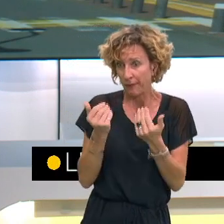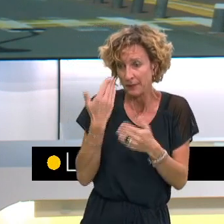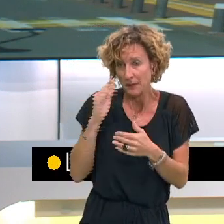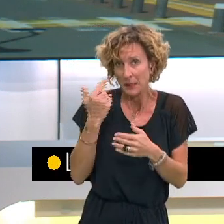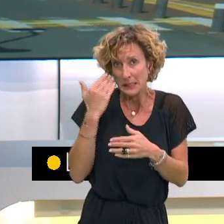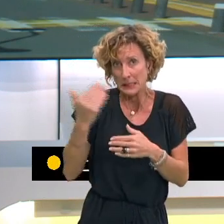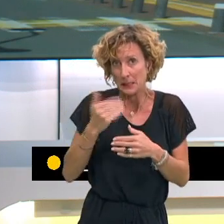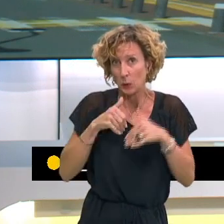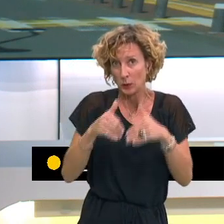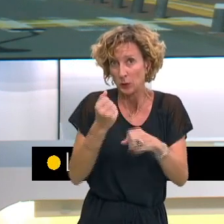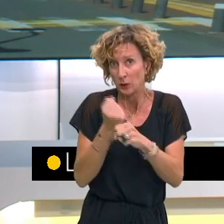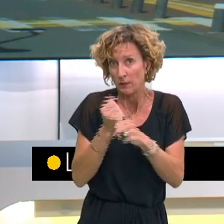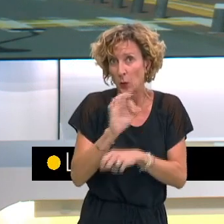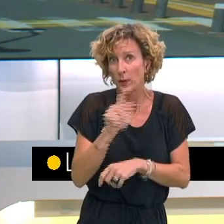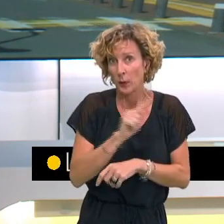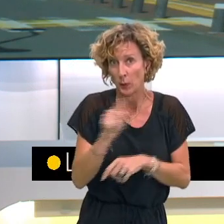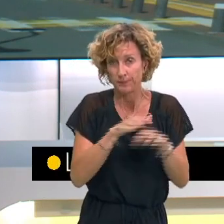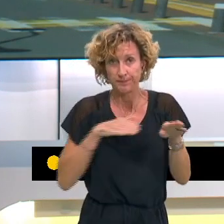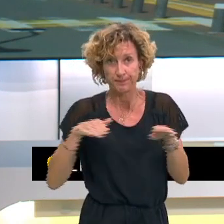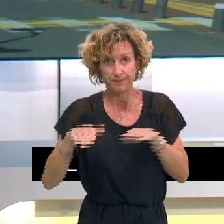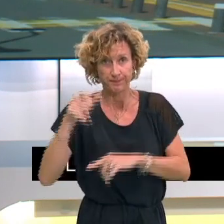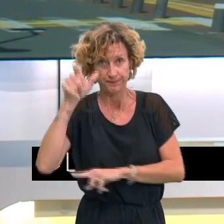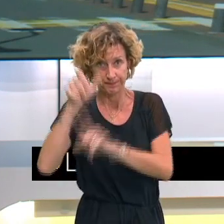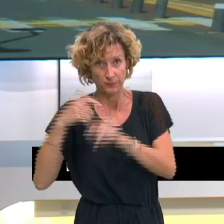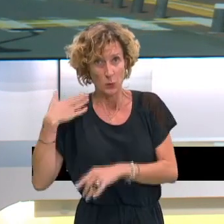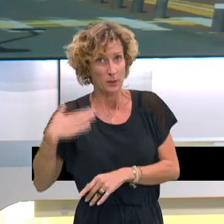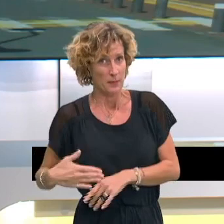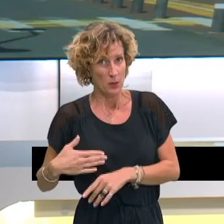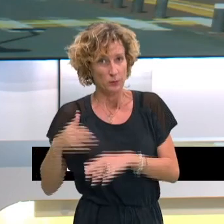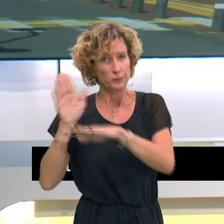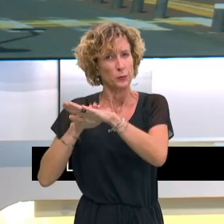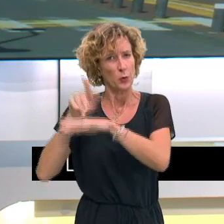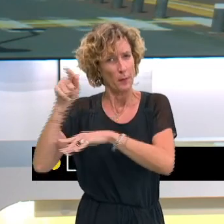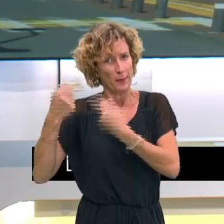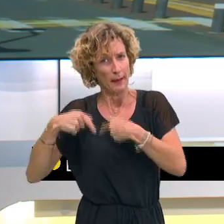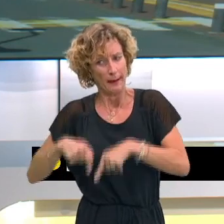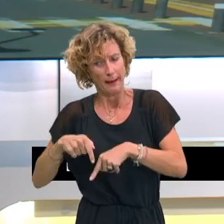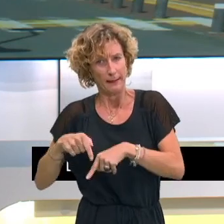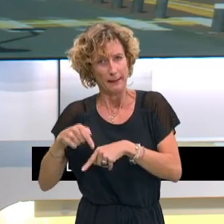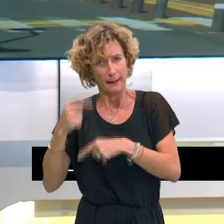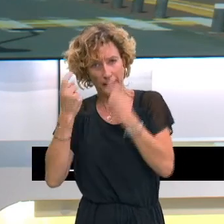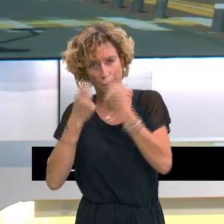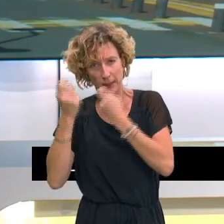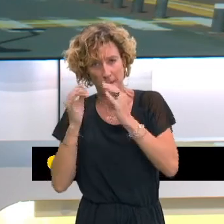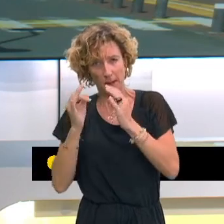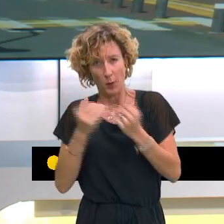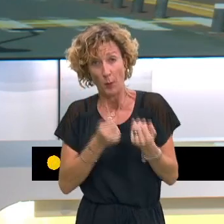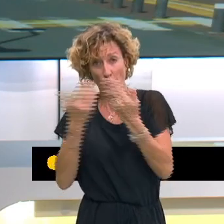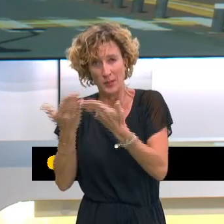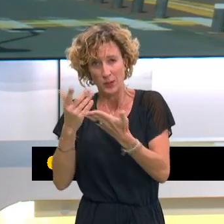sera préservé. Dans le même temps, Huguette Bello appelle l'État à examiner une solution réunionnaise. Nakia Dani, Jean-Claude